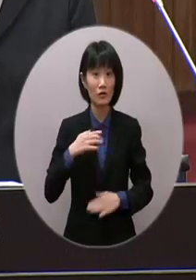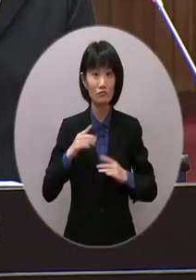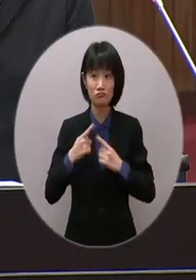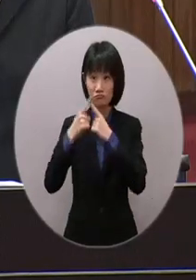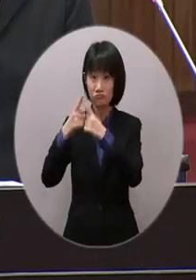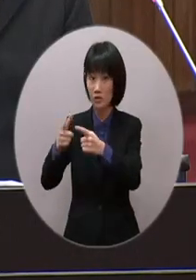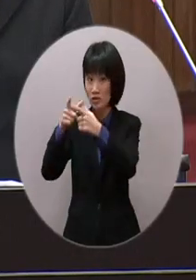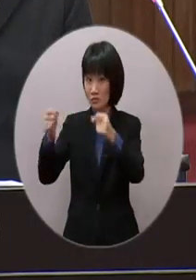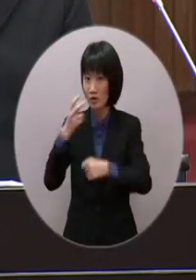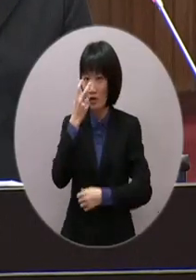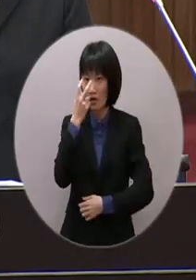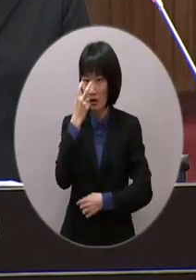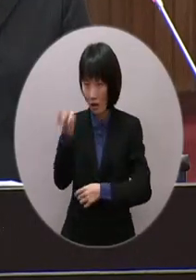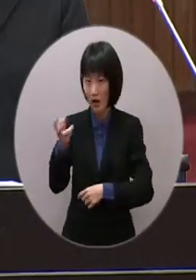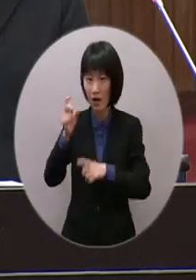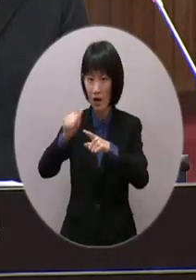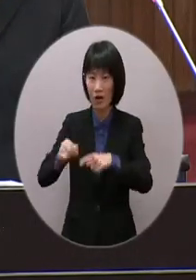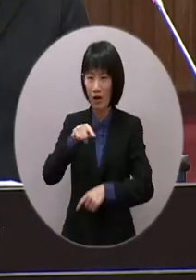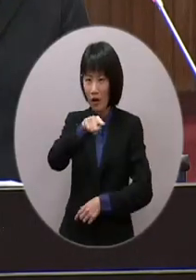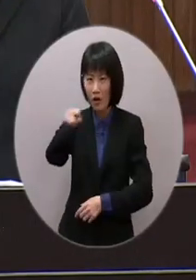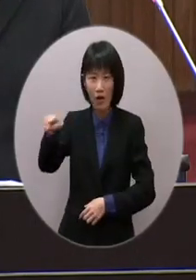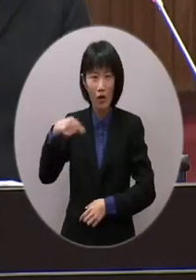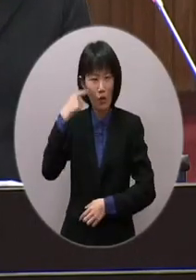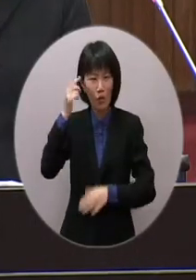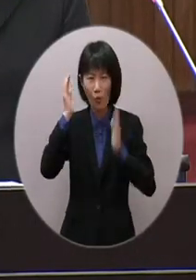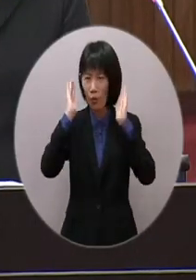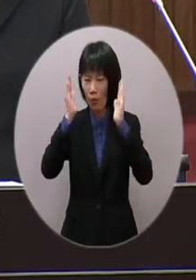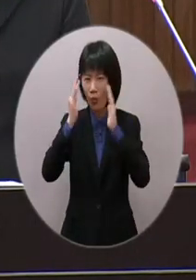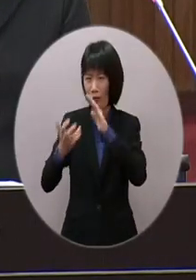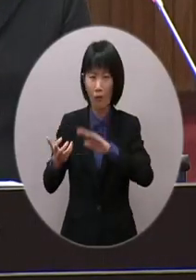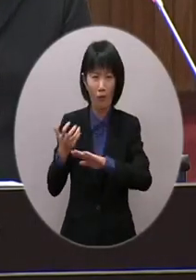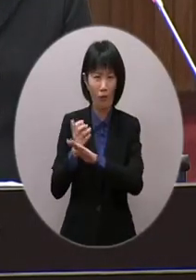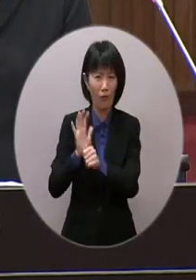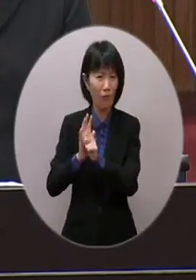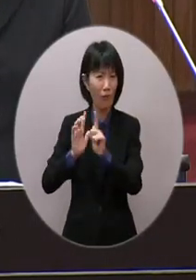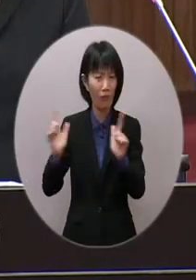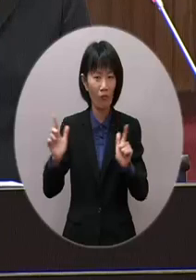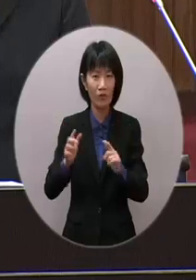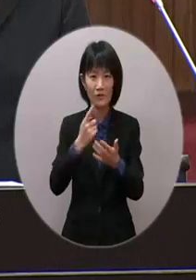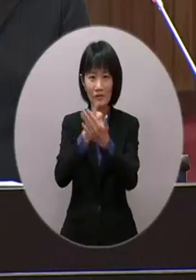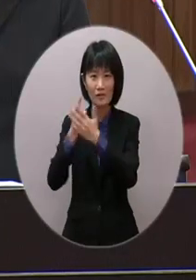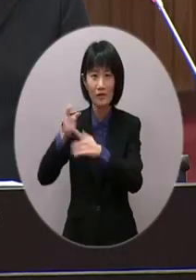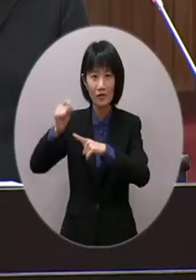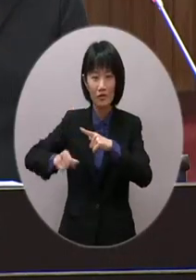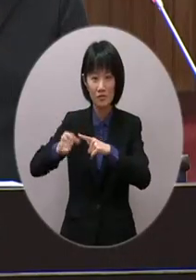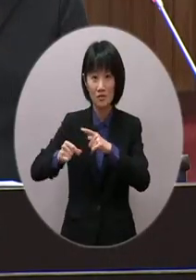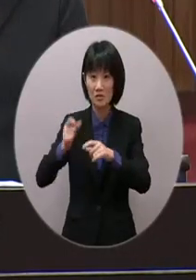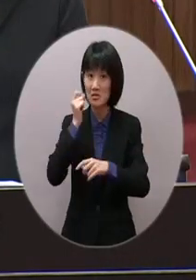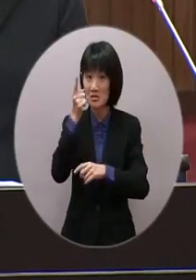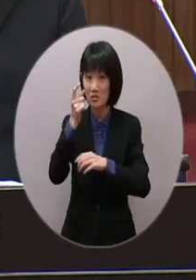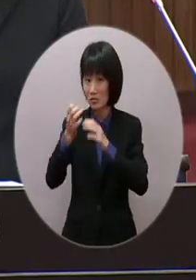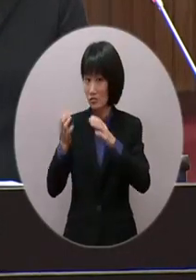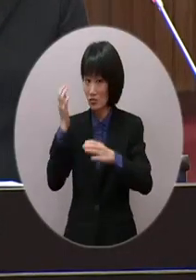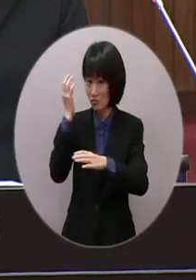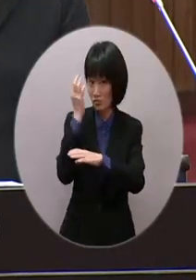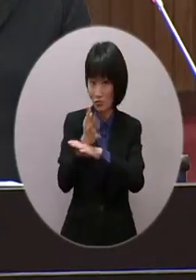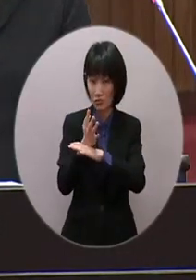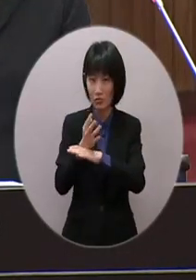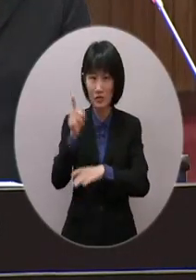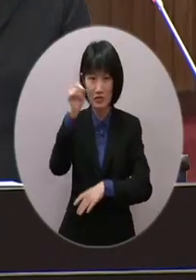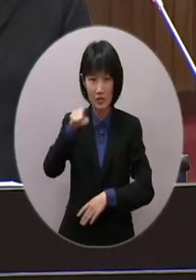日本，我看到这个企业，我真的觉得他们非常用心，因为他们企业其实每一个月是投入1000万的日